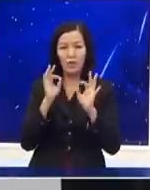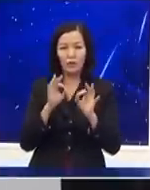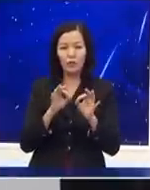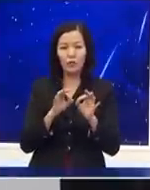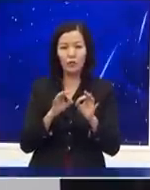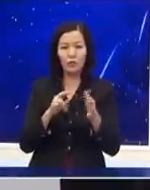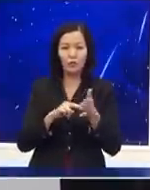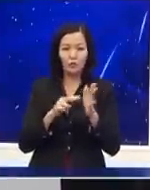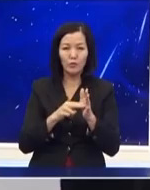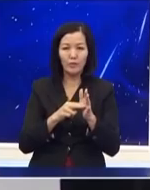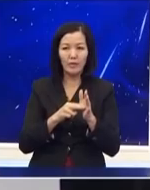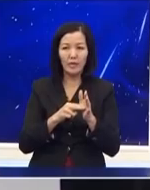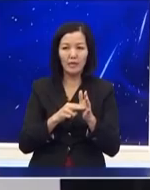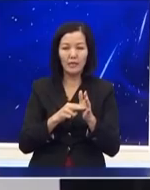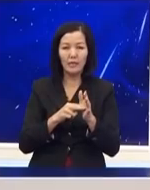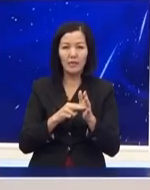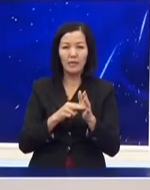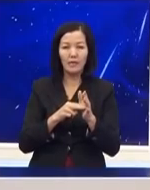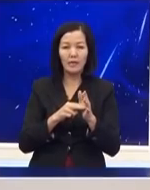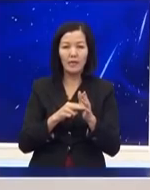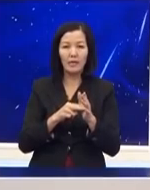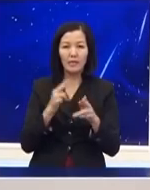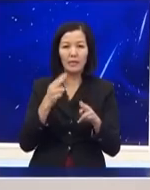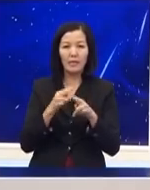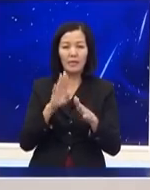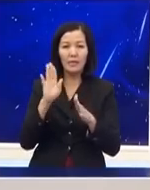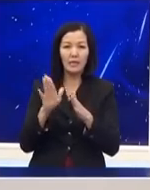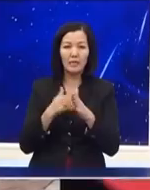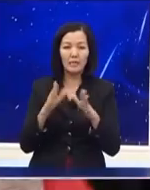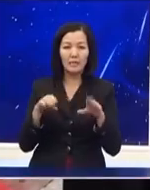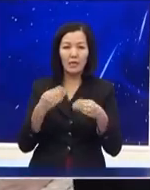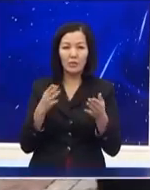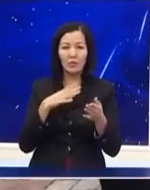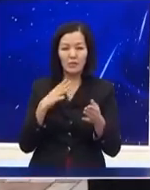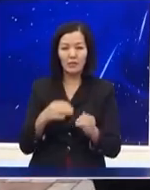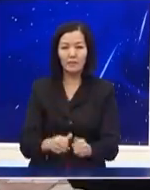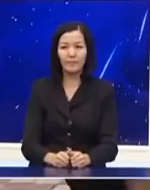іс нәтижелігіне кепіл. Ғимарат кедергісіз көп игілігіне тапсырылды.